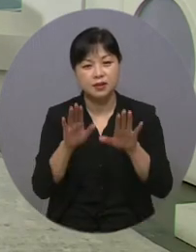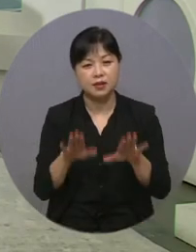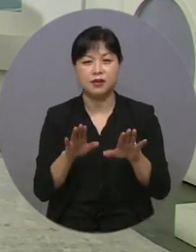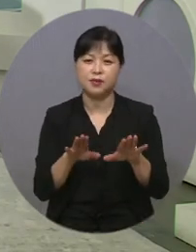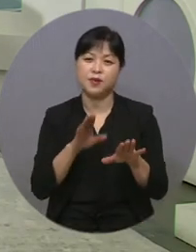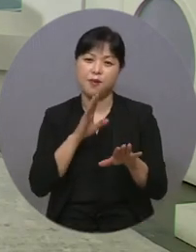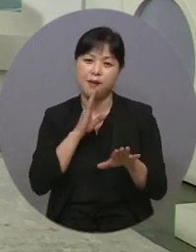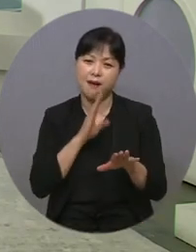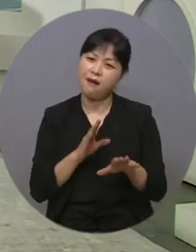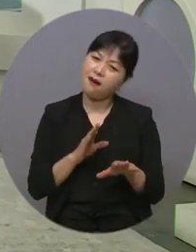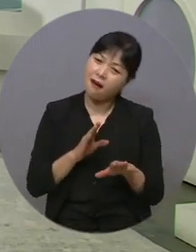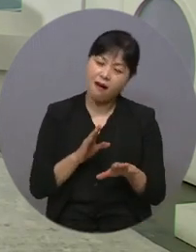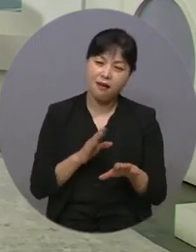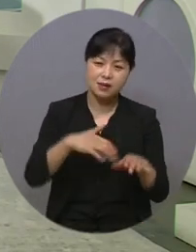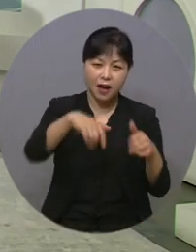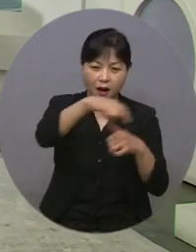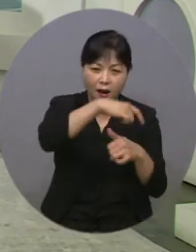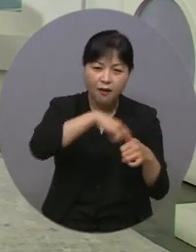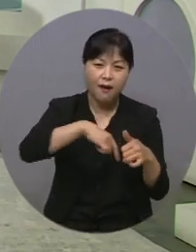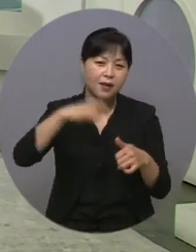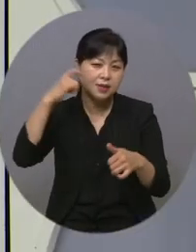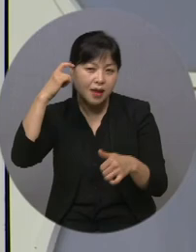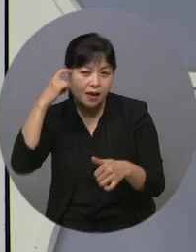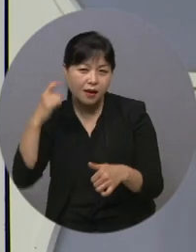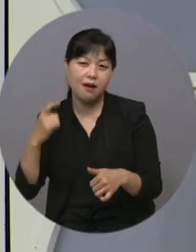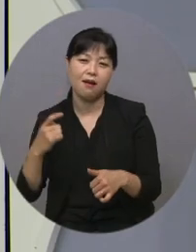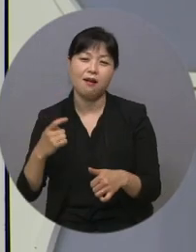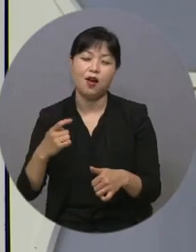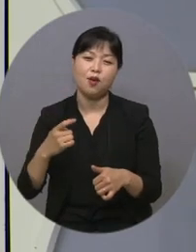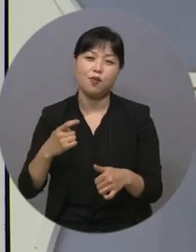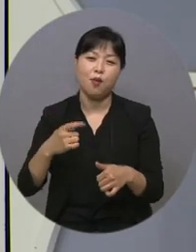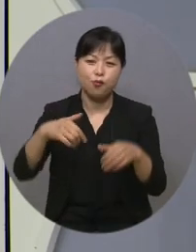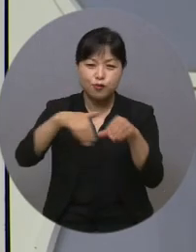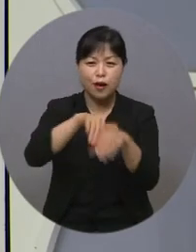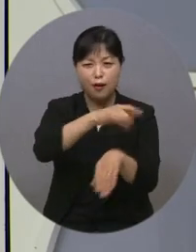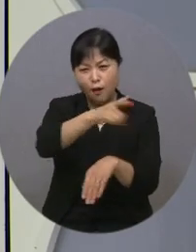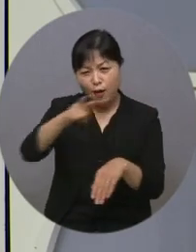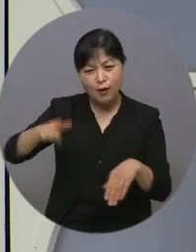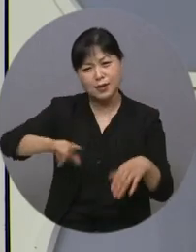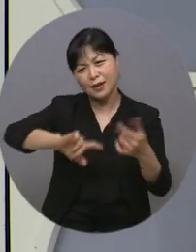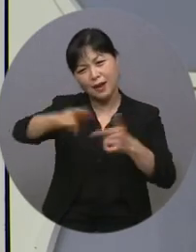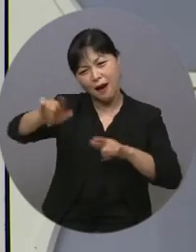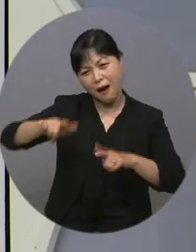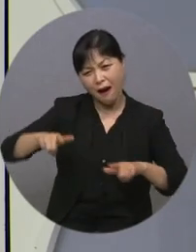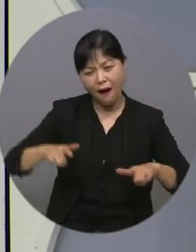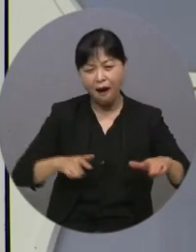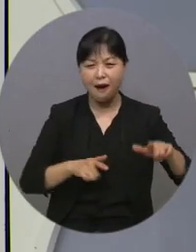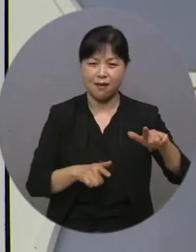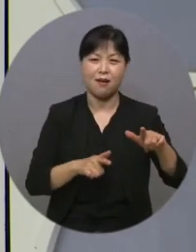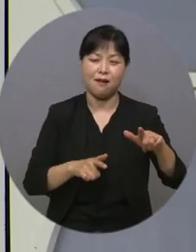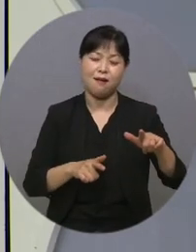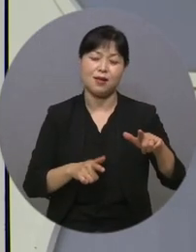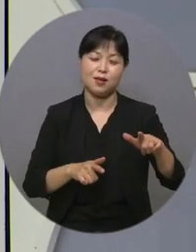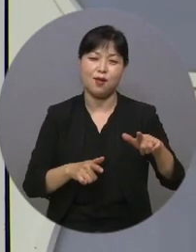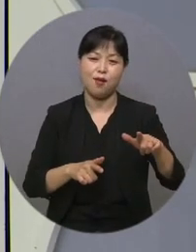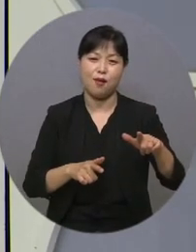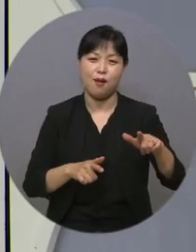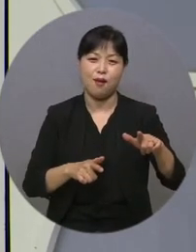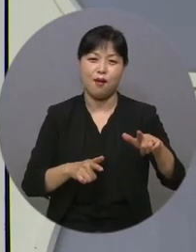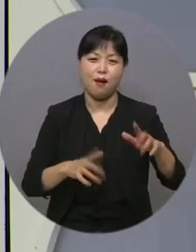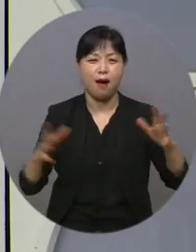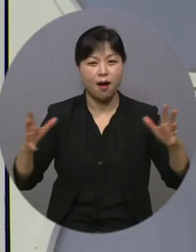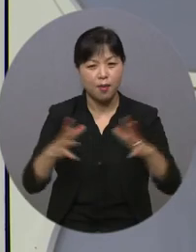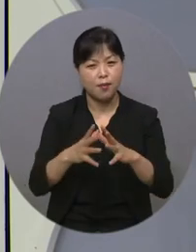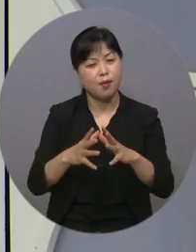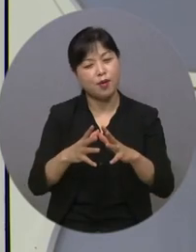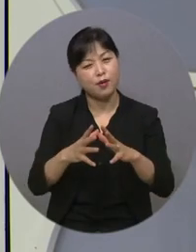저는 생각합니다. 그 부분에 대해서는요. 제가 이렇다 하고 감히 할 수는